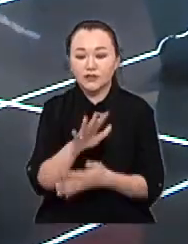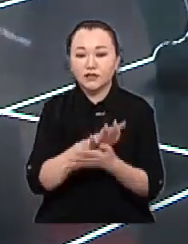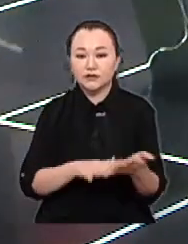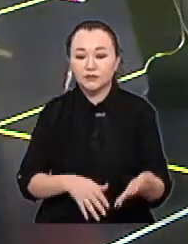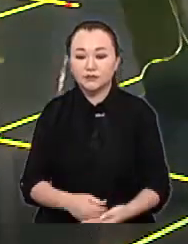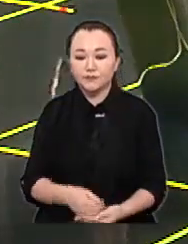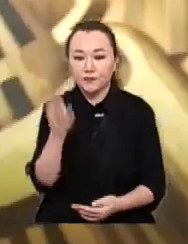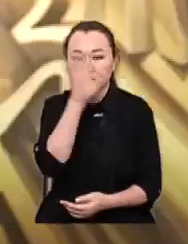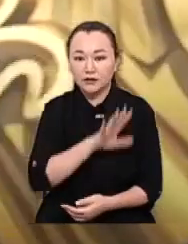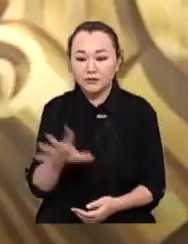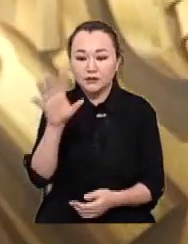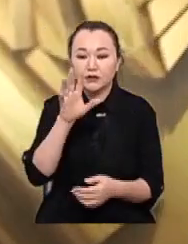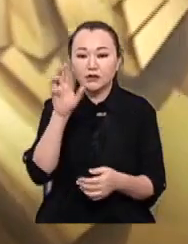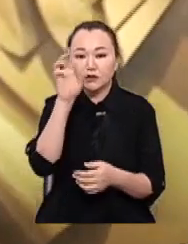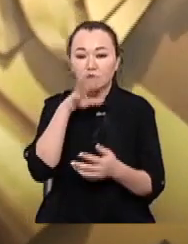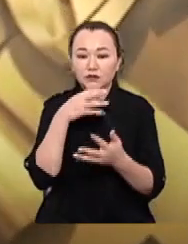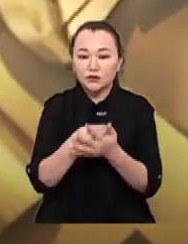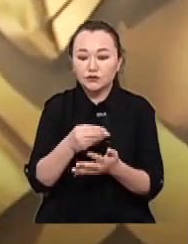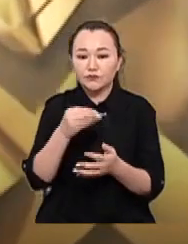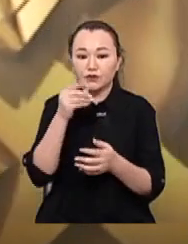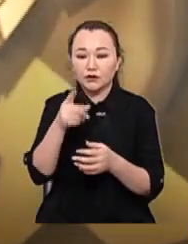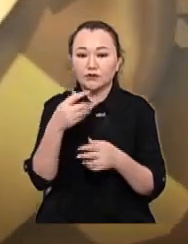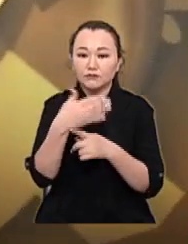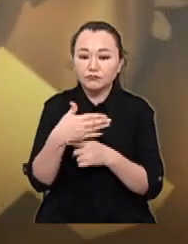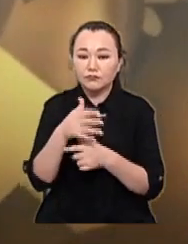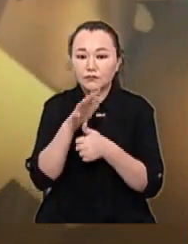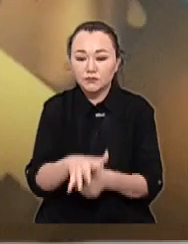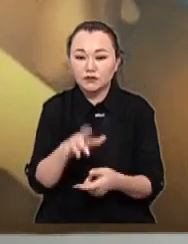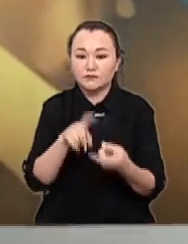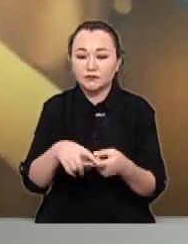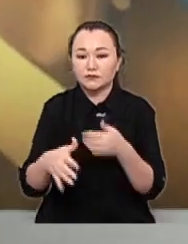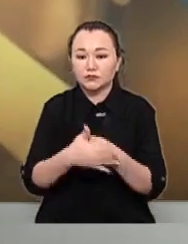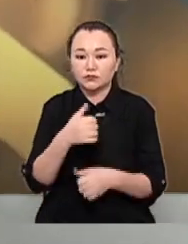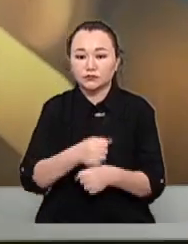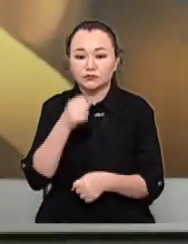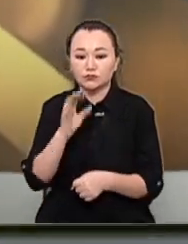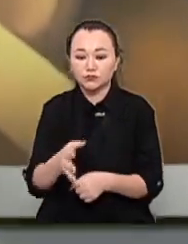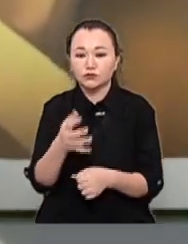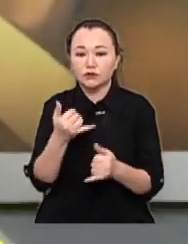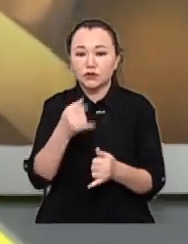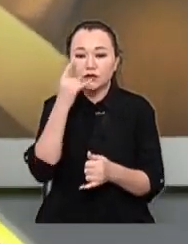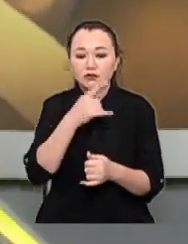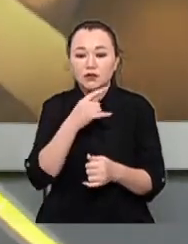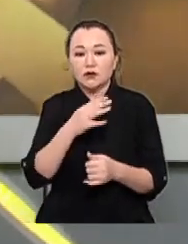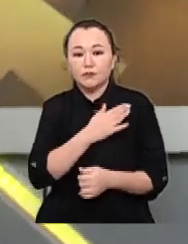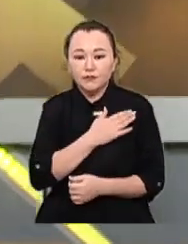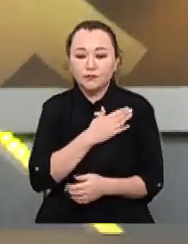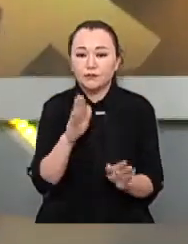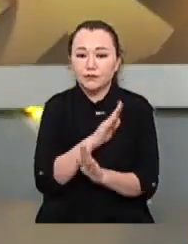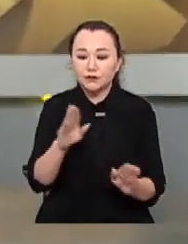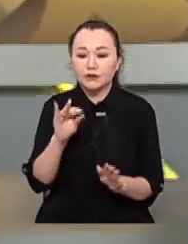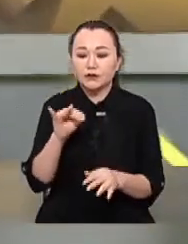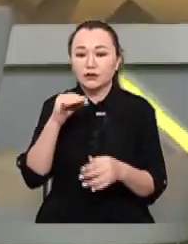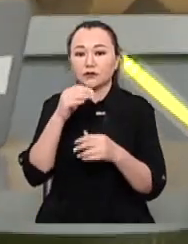Жалғастырамыз. Елімізде мемлекеттік рәміздерді қорлағандарға қатысты жаза қатаңдатылып отыр. Енді Қазақстанның әнұран ту елтаңбасын